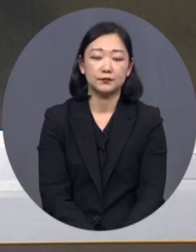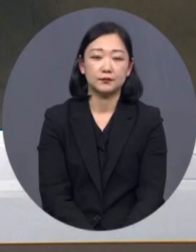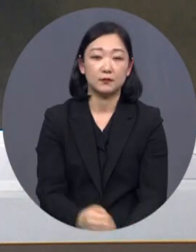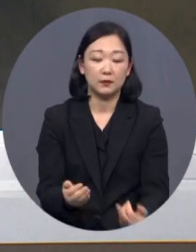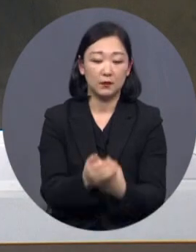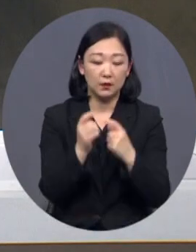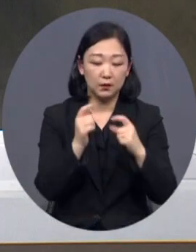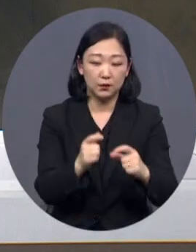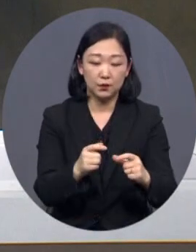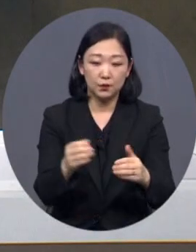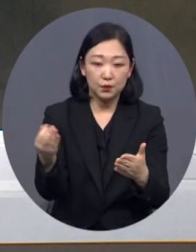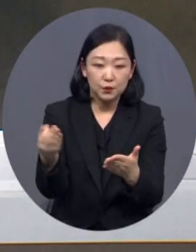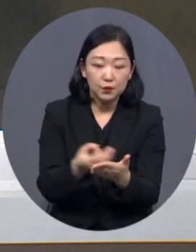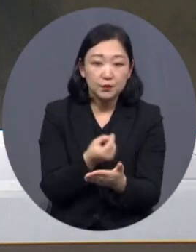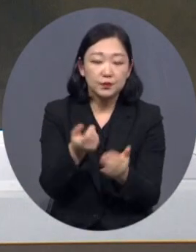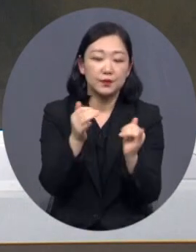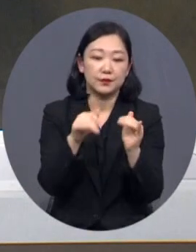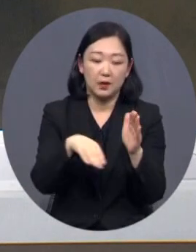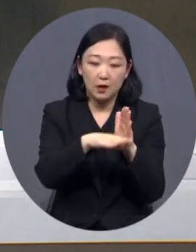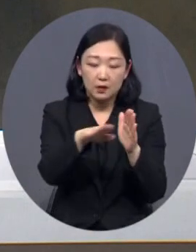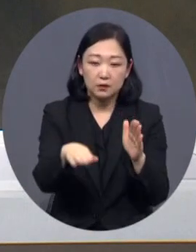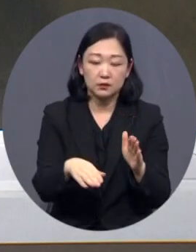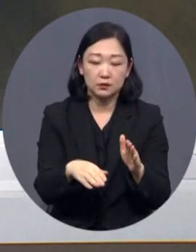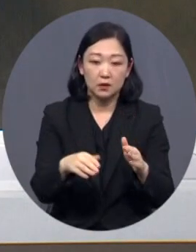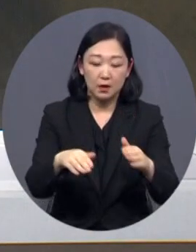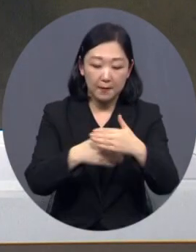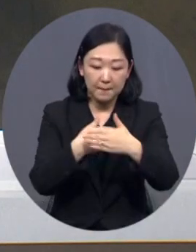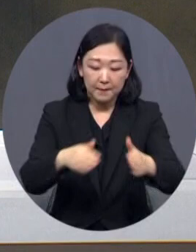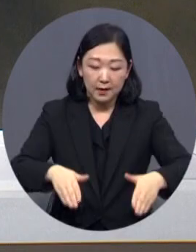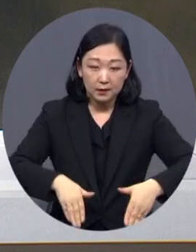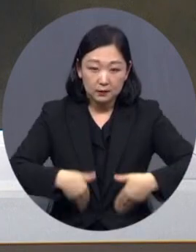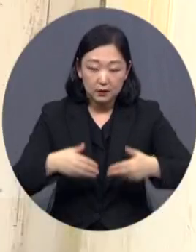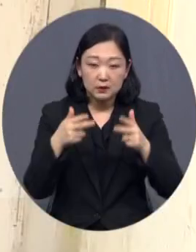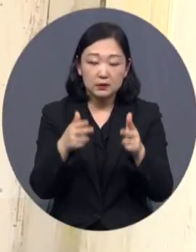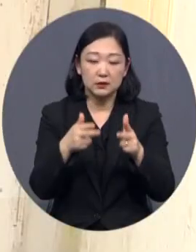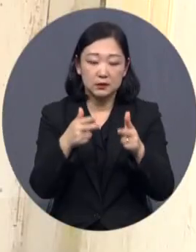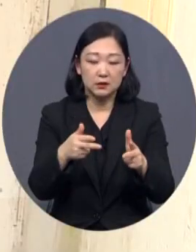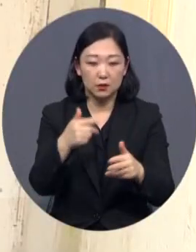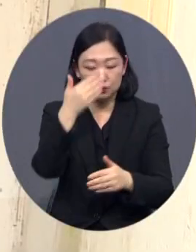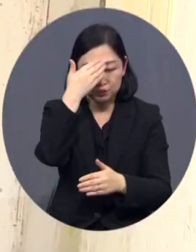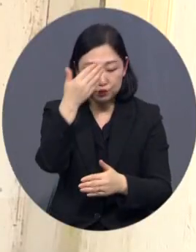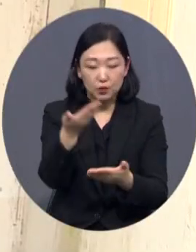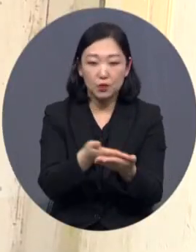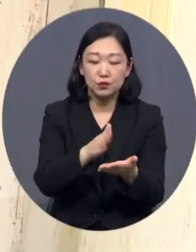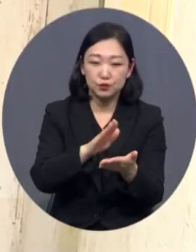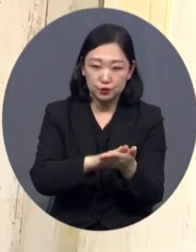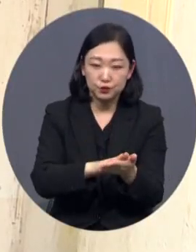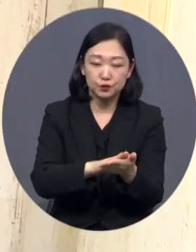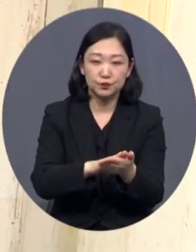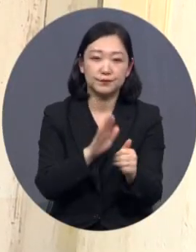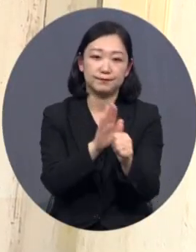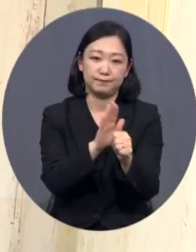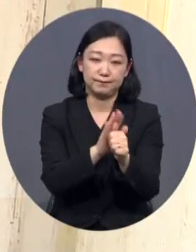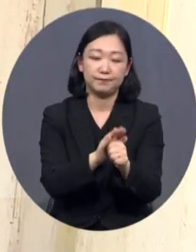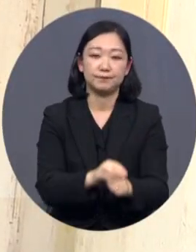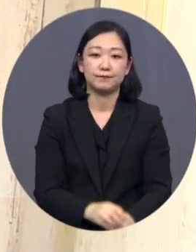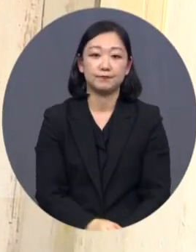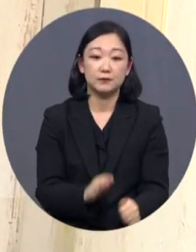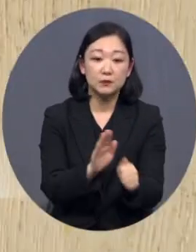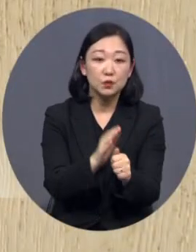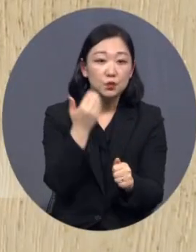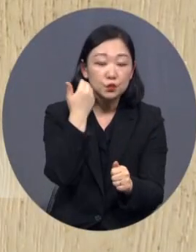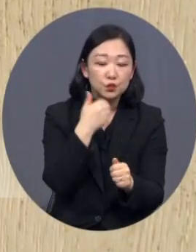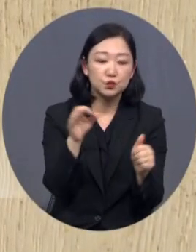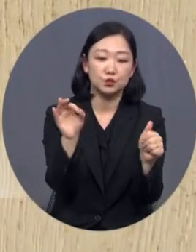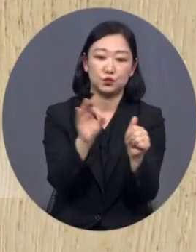제주도가 취약계층 가정을 대상으로 보일러 무료 점검과 고장 수리를 지원합니다 지원 대상은